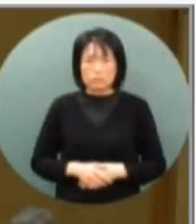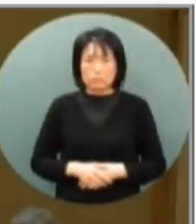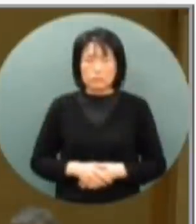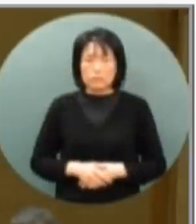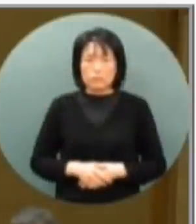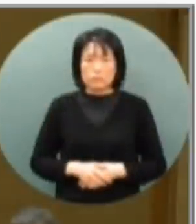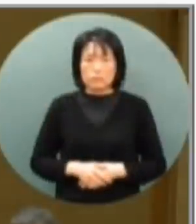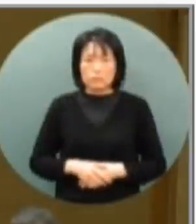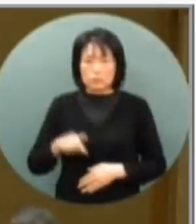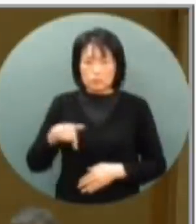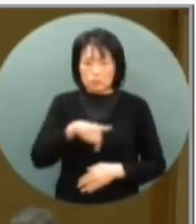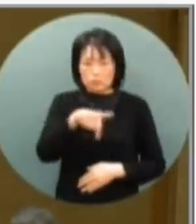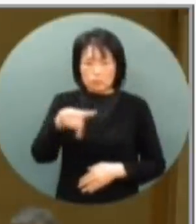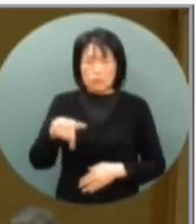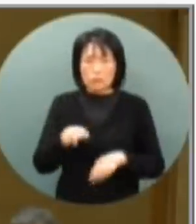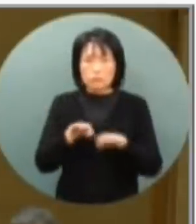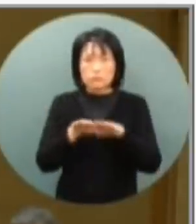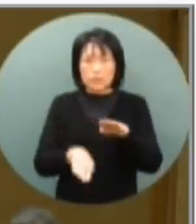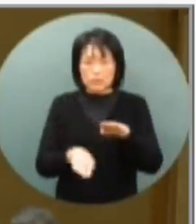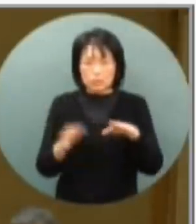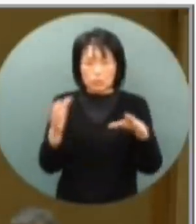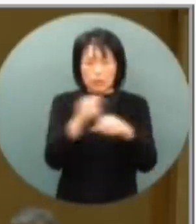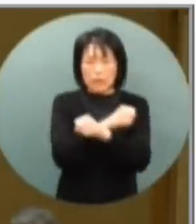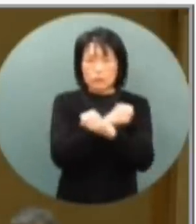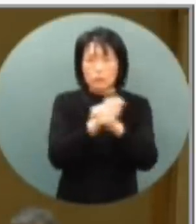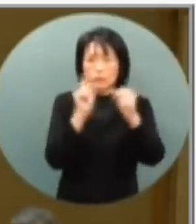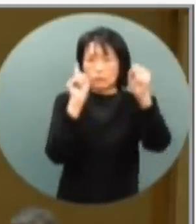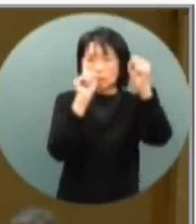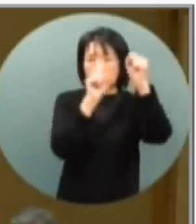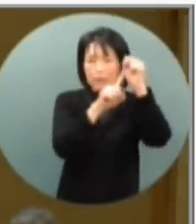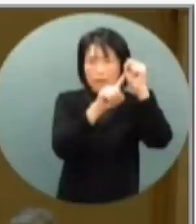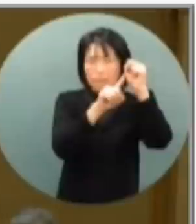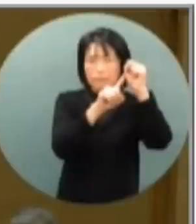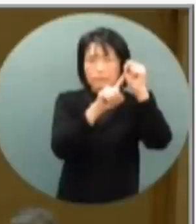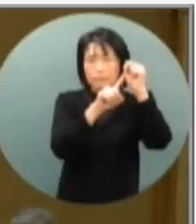の部落差別解消に向けて